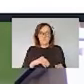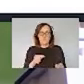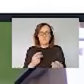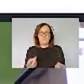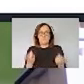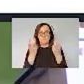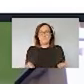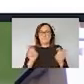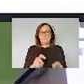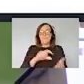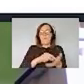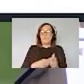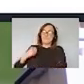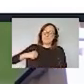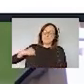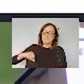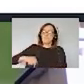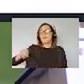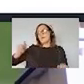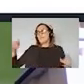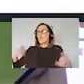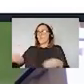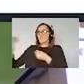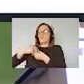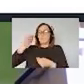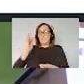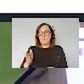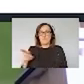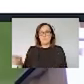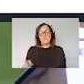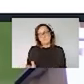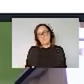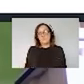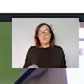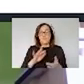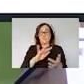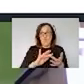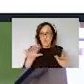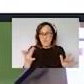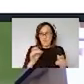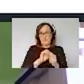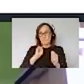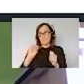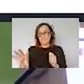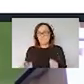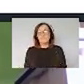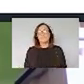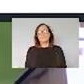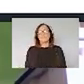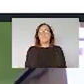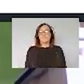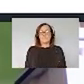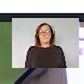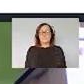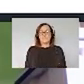sobie pokój oczekiwań i nie bać się, że ktoś wejdzie inny niż powinien. I drodzy Państwo, ja już Państwu też udostępniam adres,